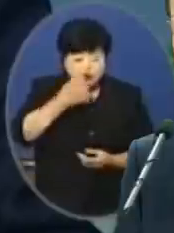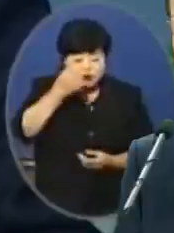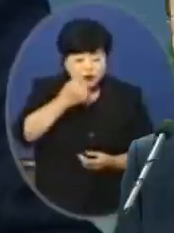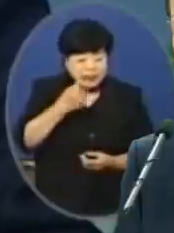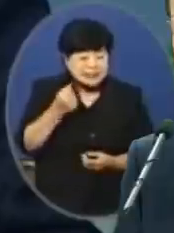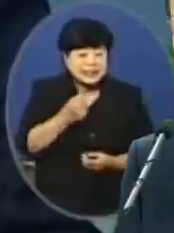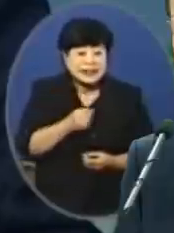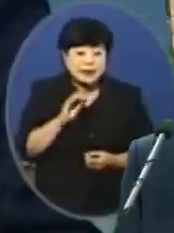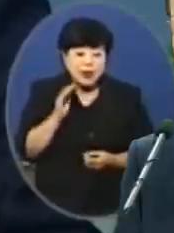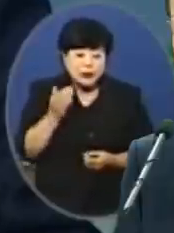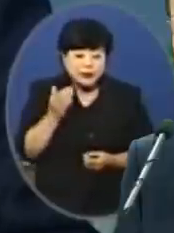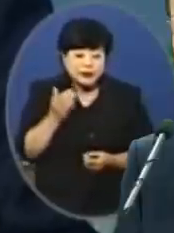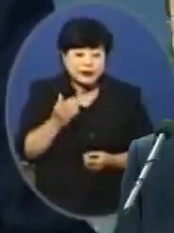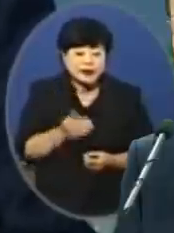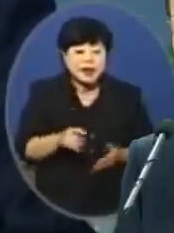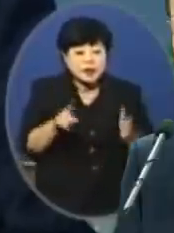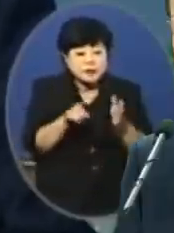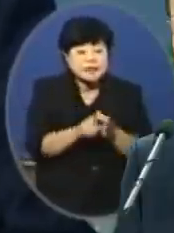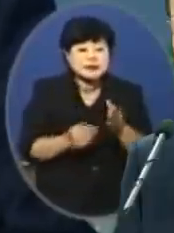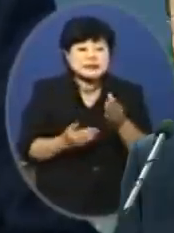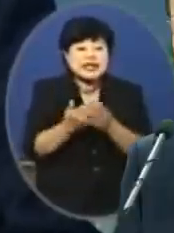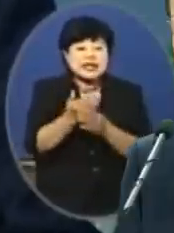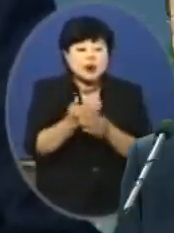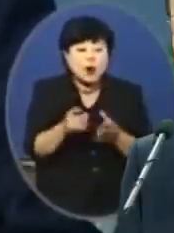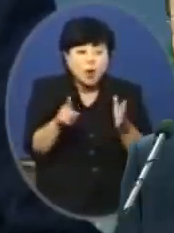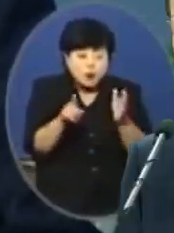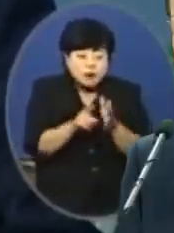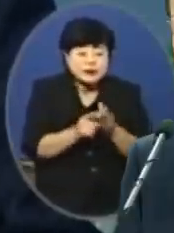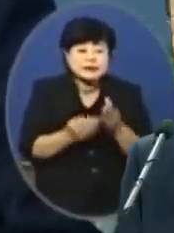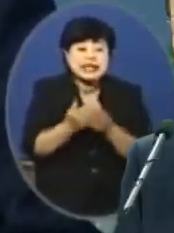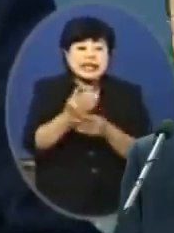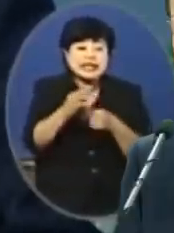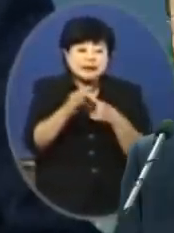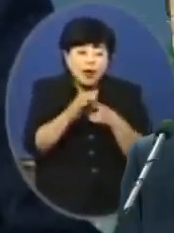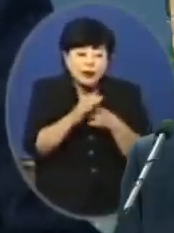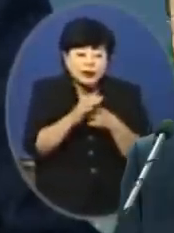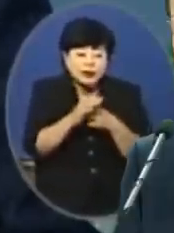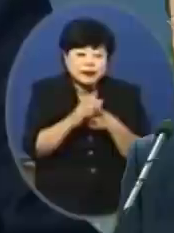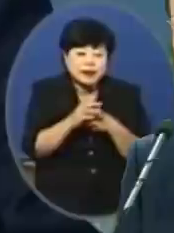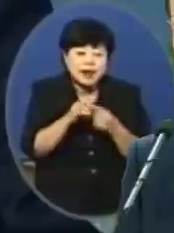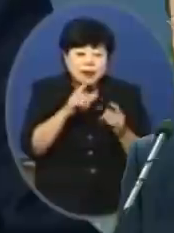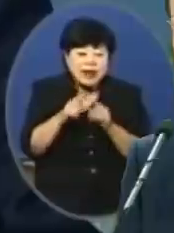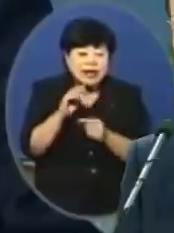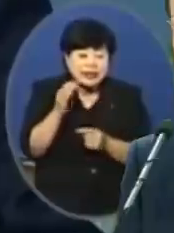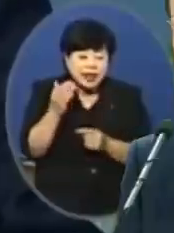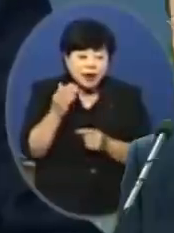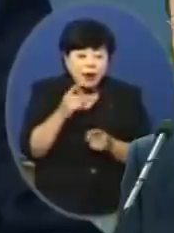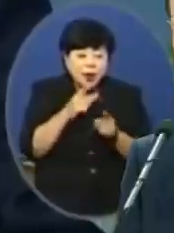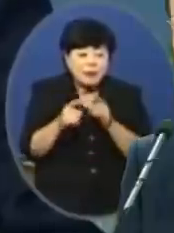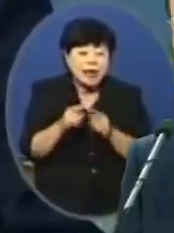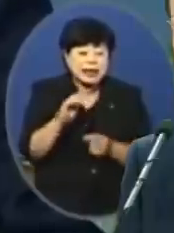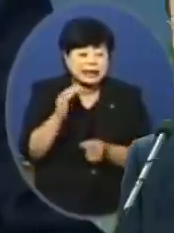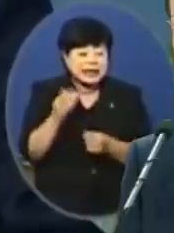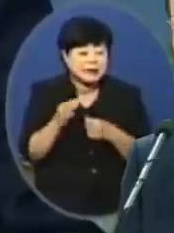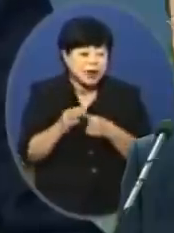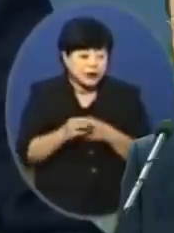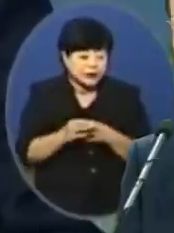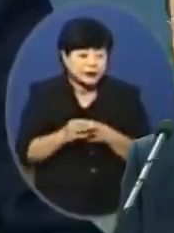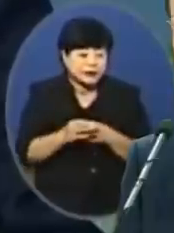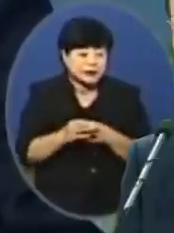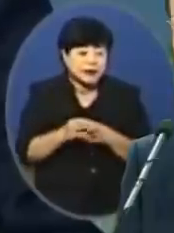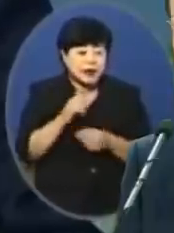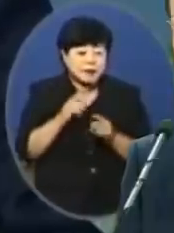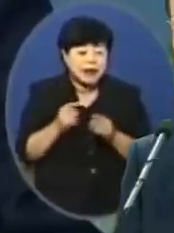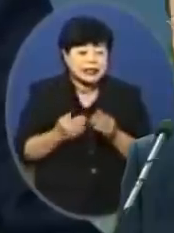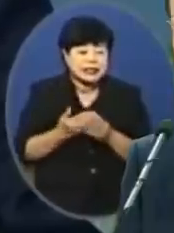꿈을 꾸게 되면 믿음이 생기게 되고, 믿음이 생기게 되면 말하게 되고, 말하게 되면